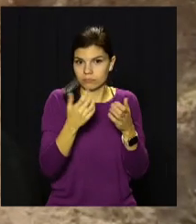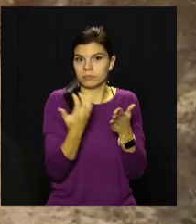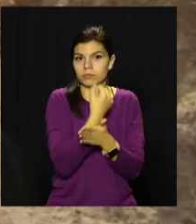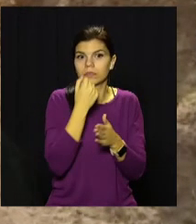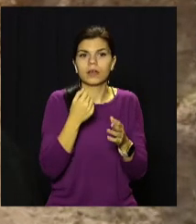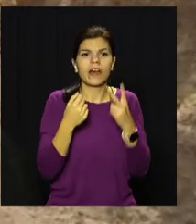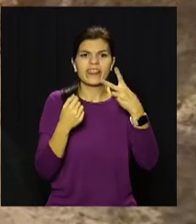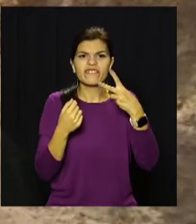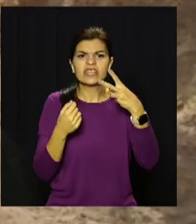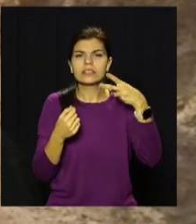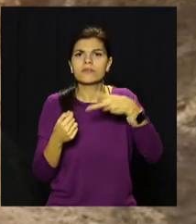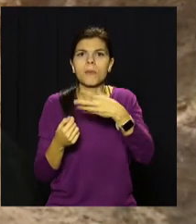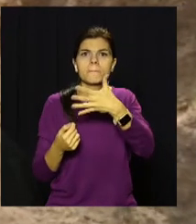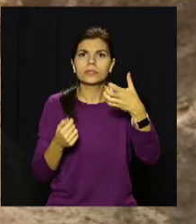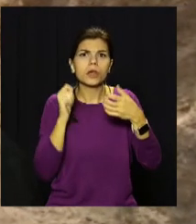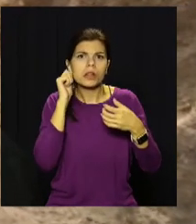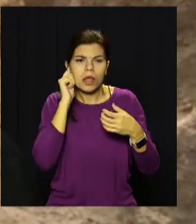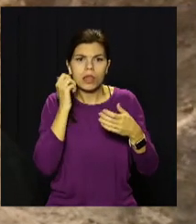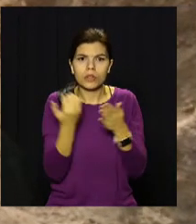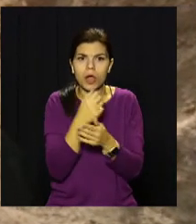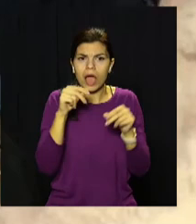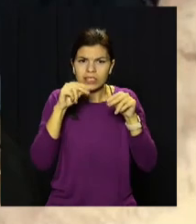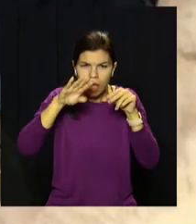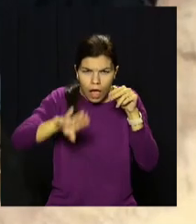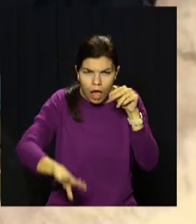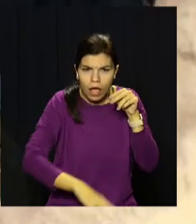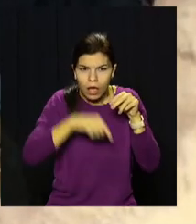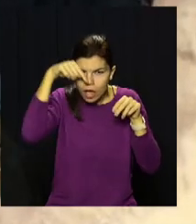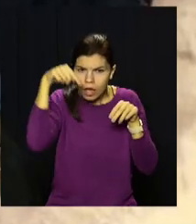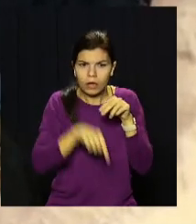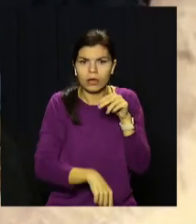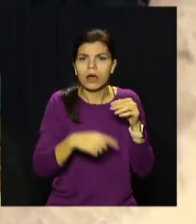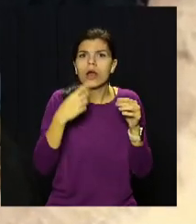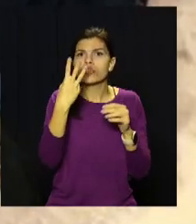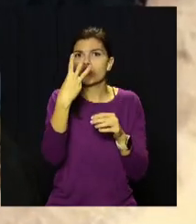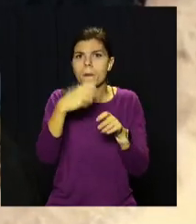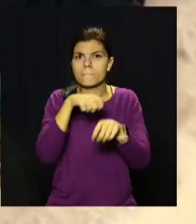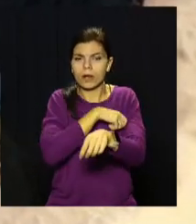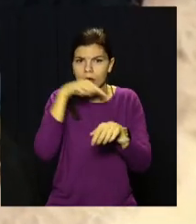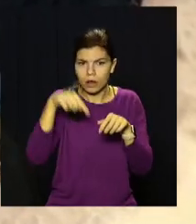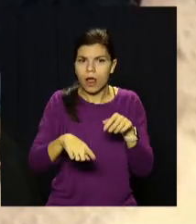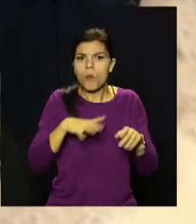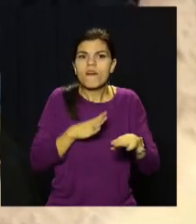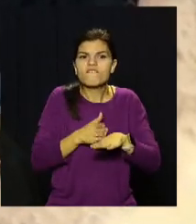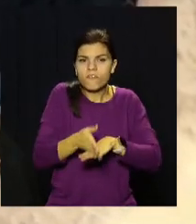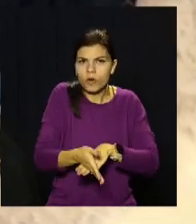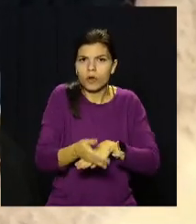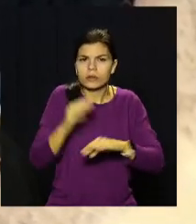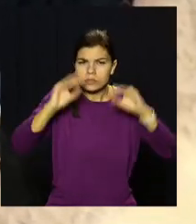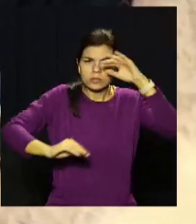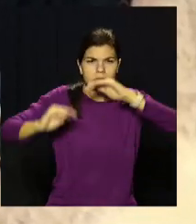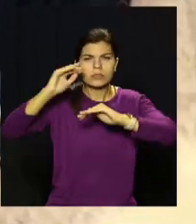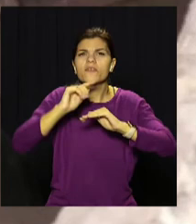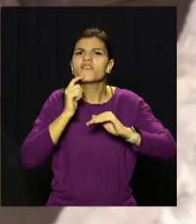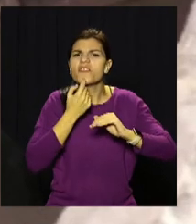2,5 тисячі років. Поховання в земляній катакомбі глибиною до 3 метрів. Вхід був закладений великою кількістю